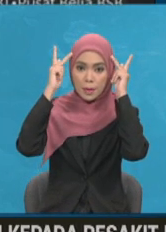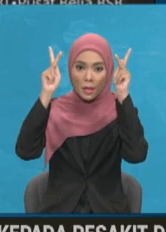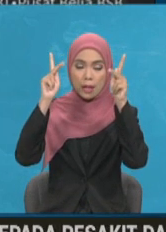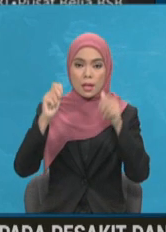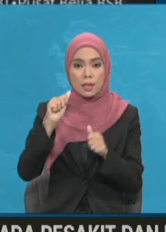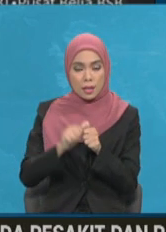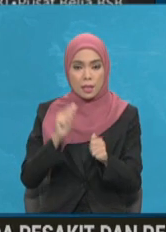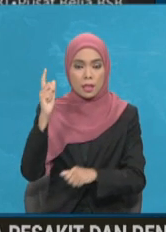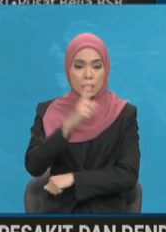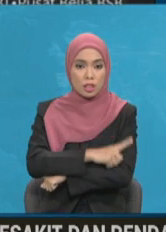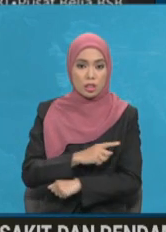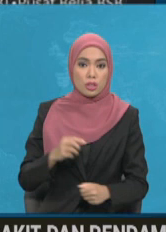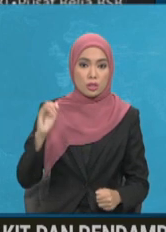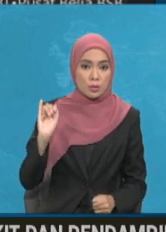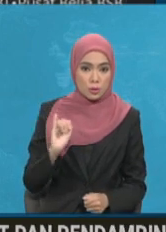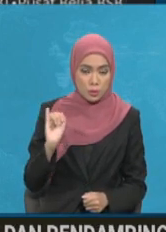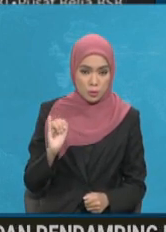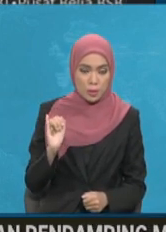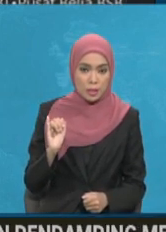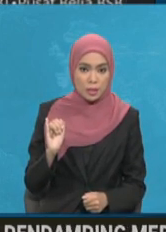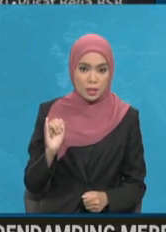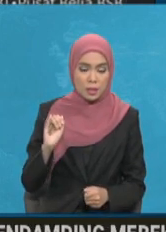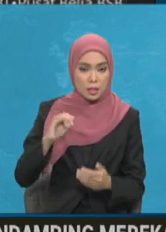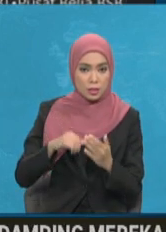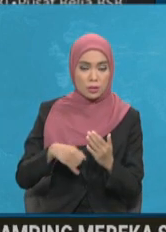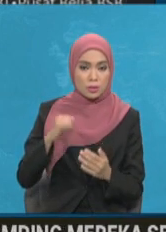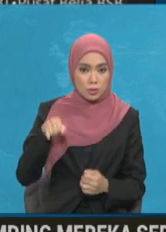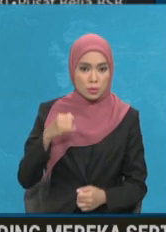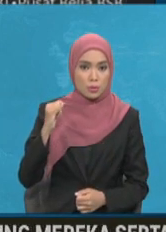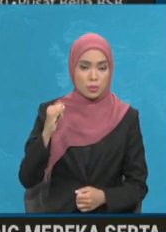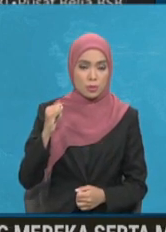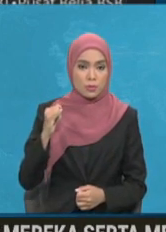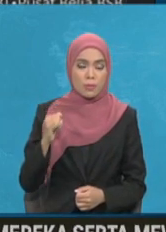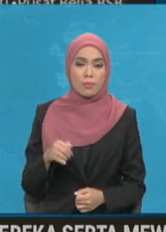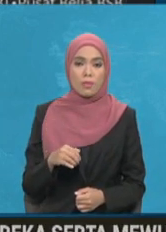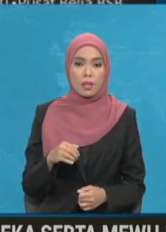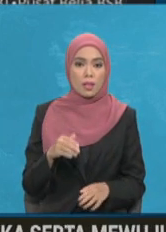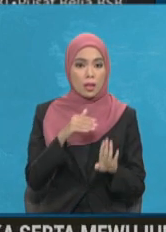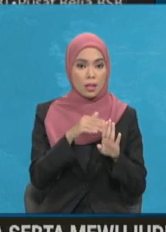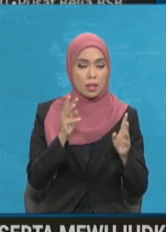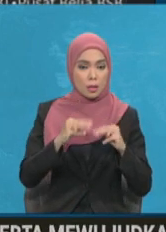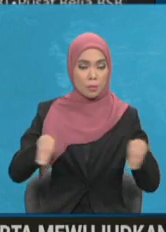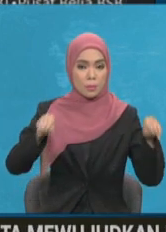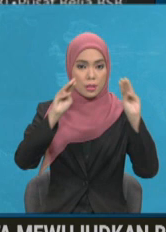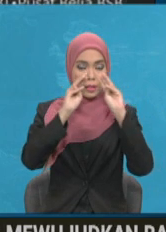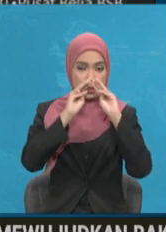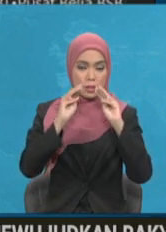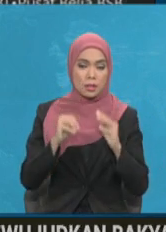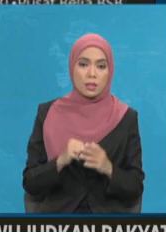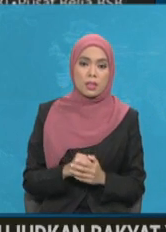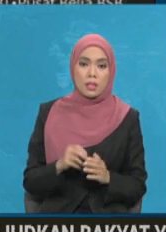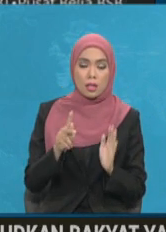21 Oktober 2022 di masjid Suri Seri Begawan Raja Pangeran Anak damait Kampung